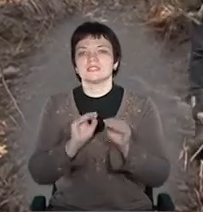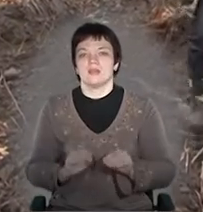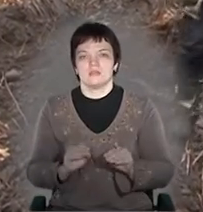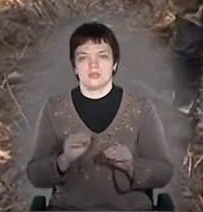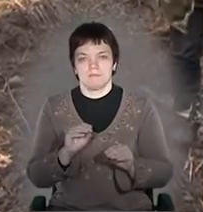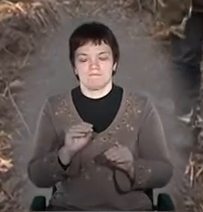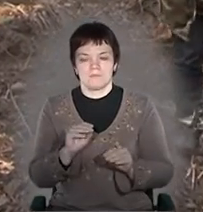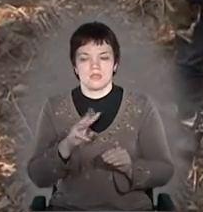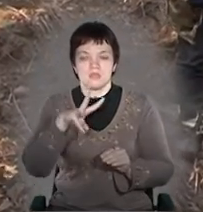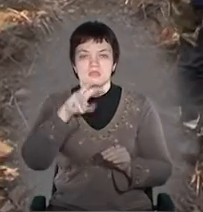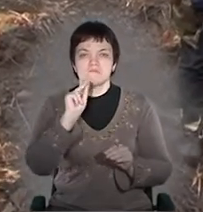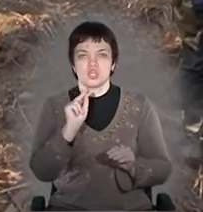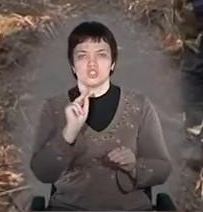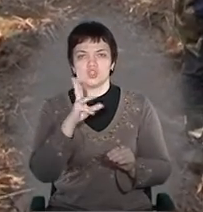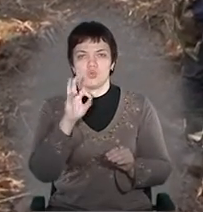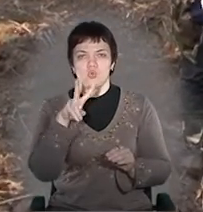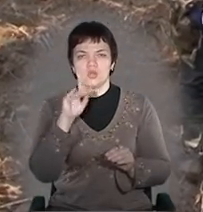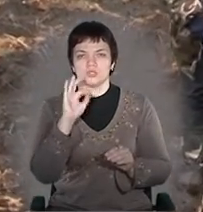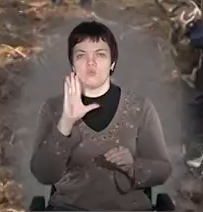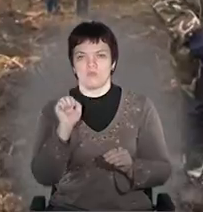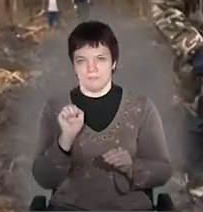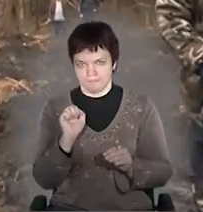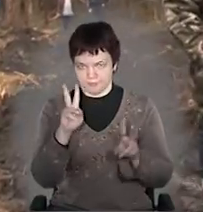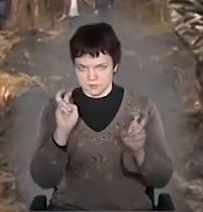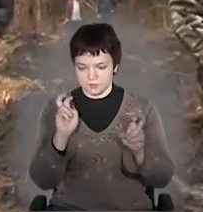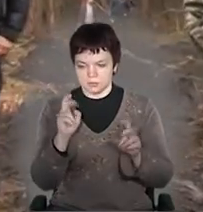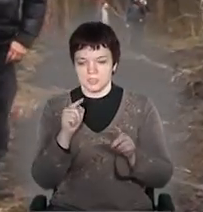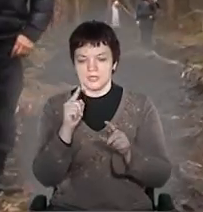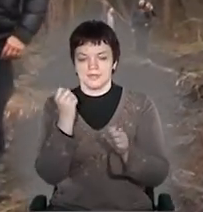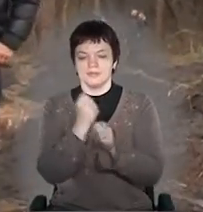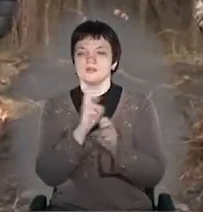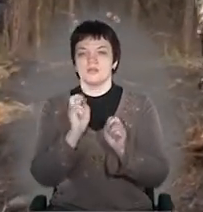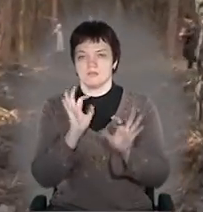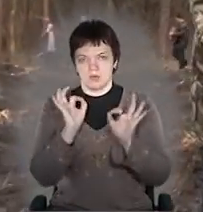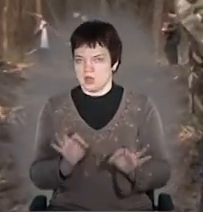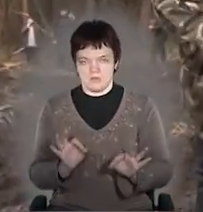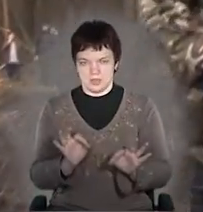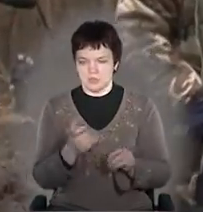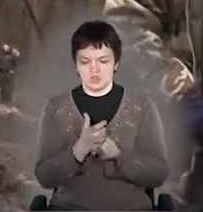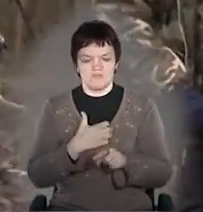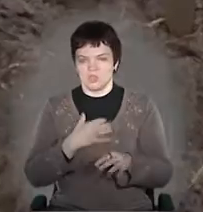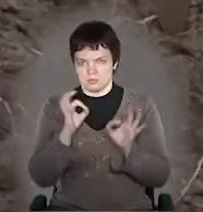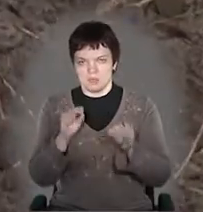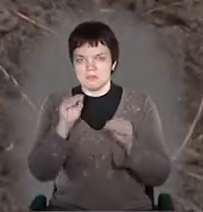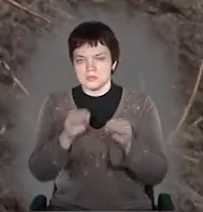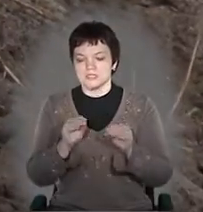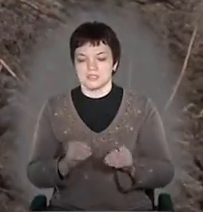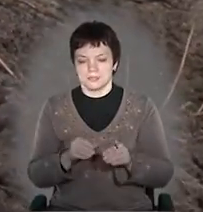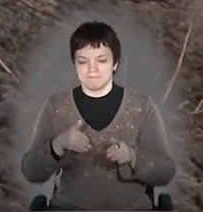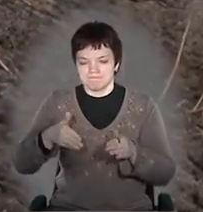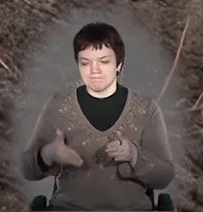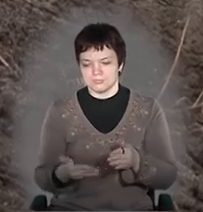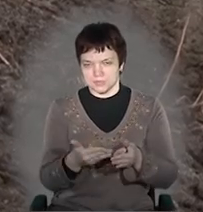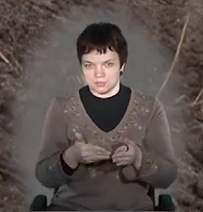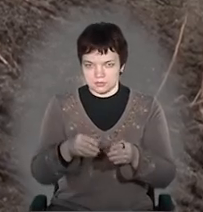леса. Делается луночка, туда опускается саженец сосны, опускай до края ямочки